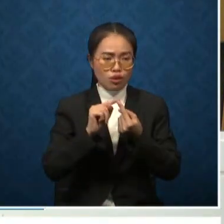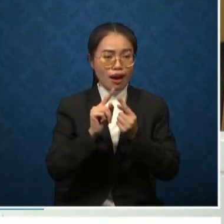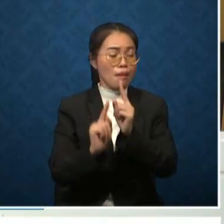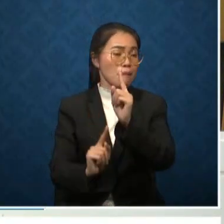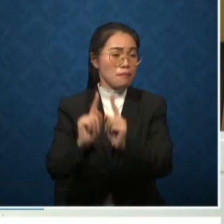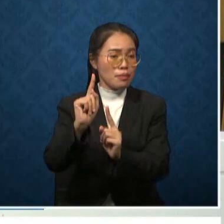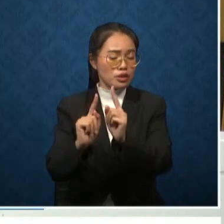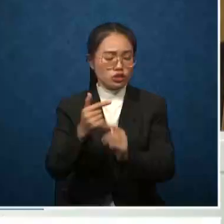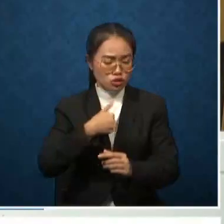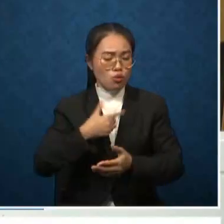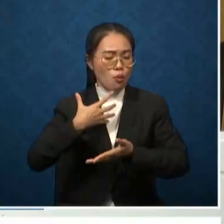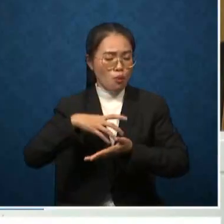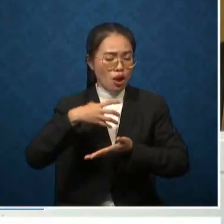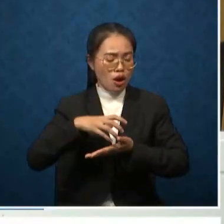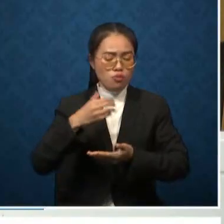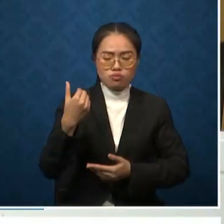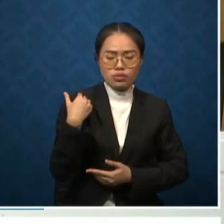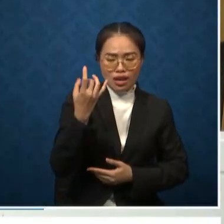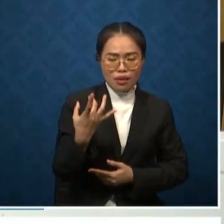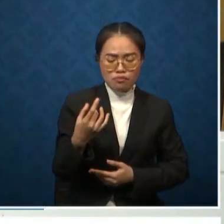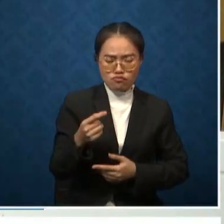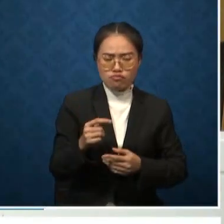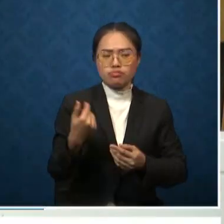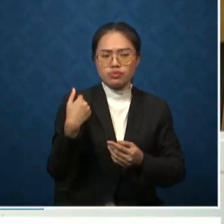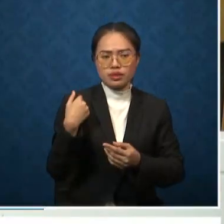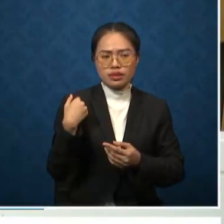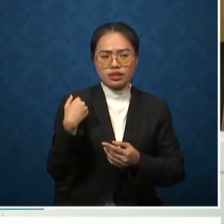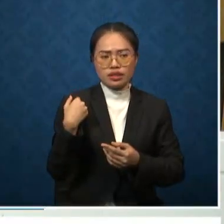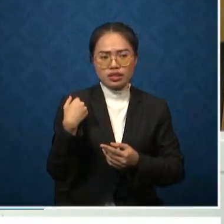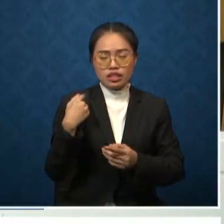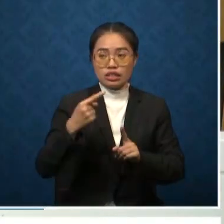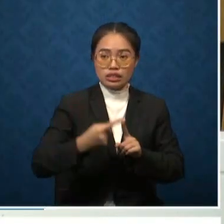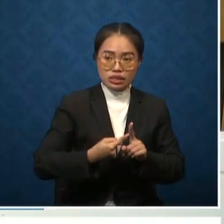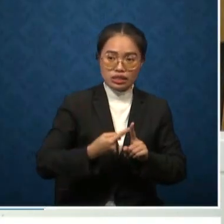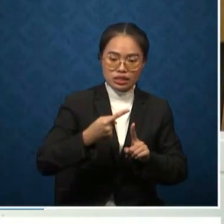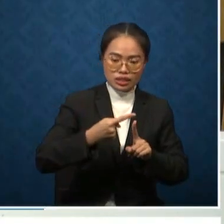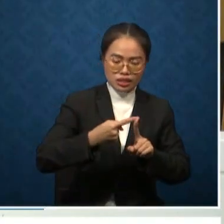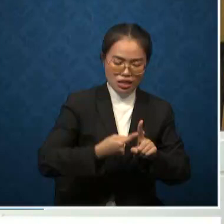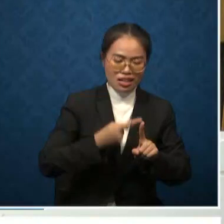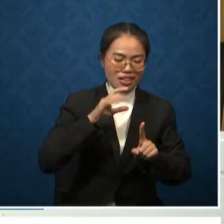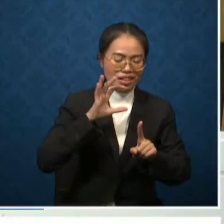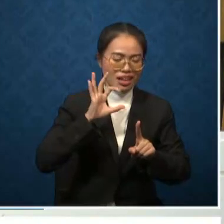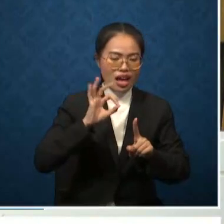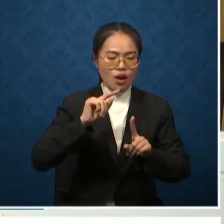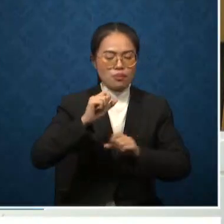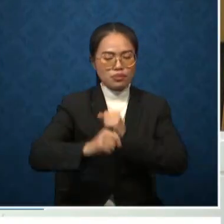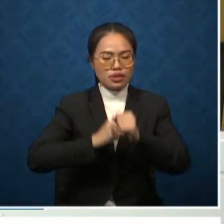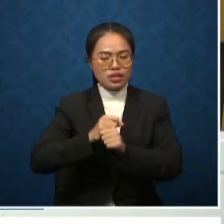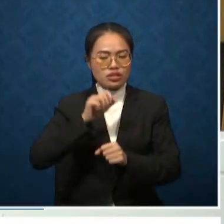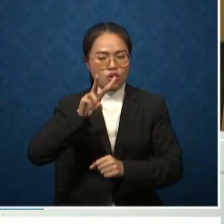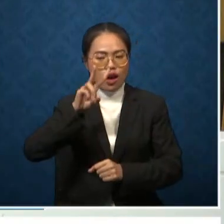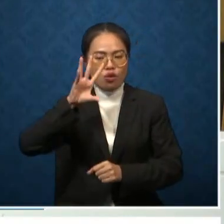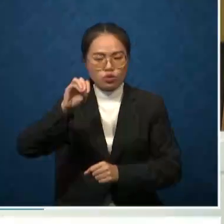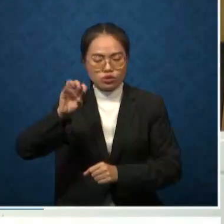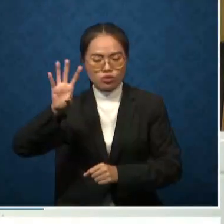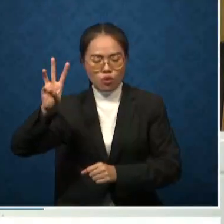มันที่ผมเรียนว่ามีเงื่อนไขอีกอันหนึ่งนอกเหนือจากกันยายน2566นั้นก็คือเรื่องเดือนเมษานะครับที่เ